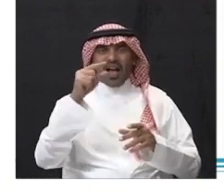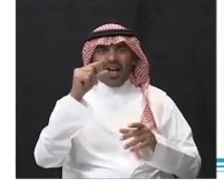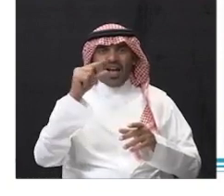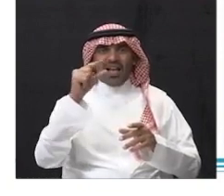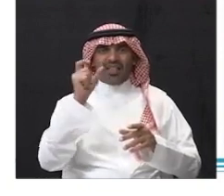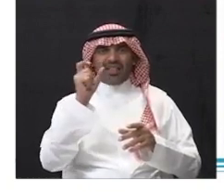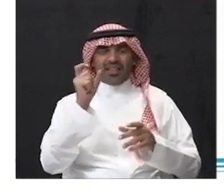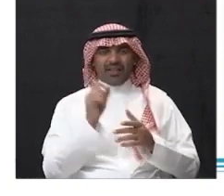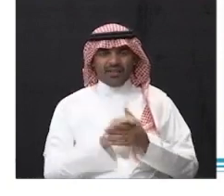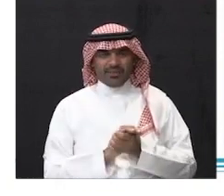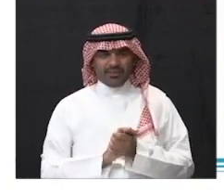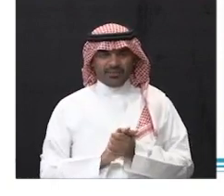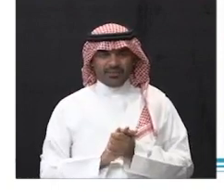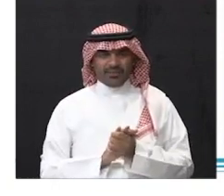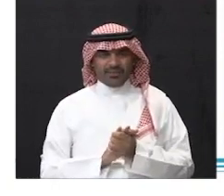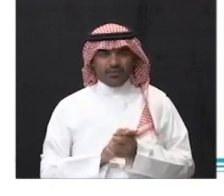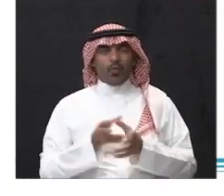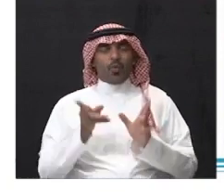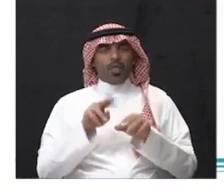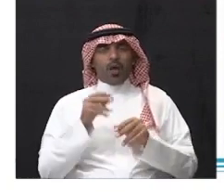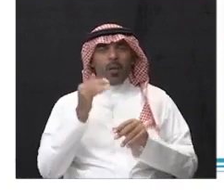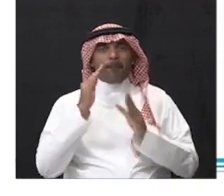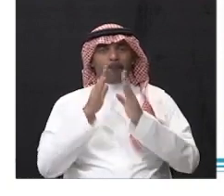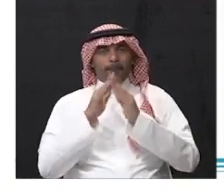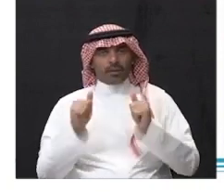1839 من الميلاد، ولمصر عام